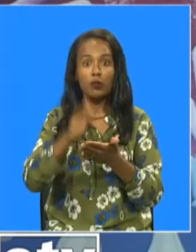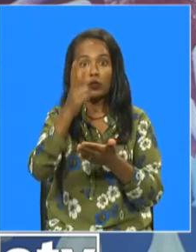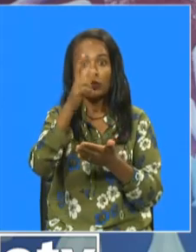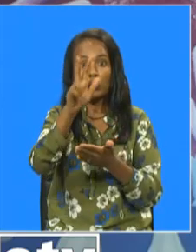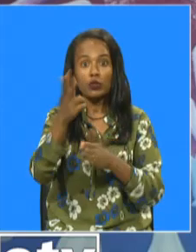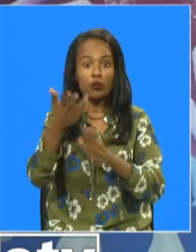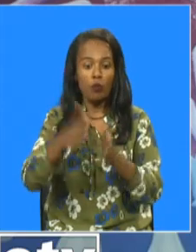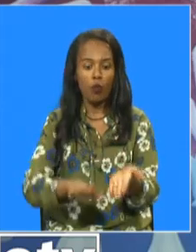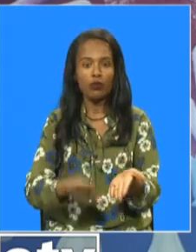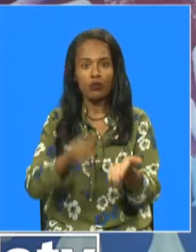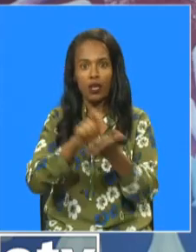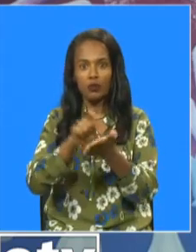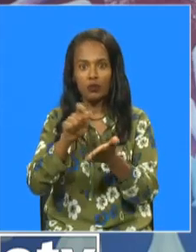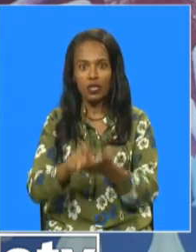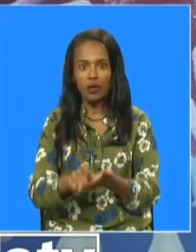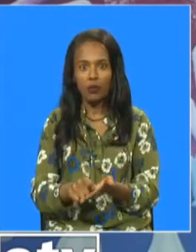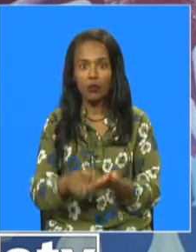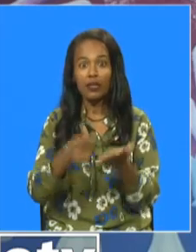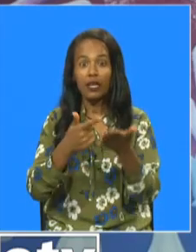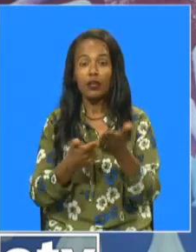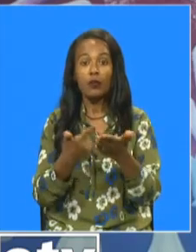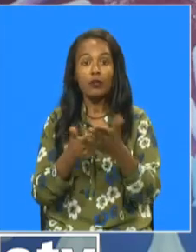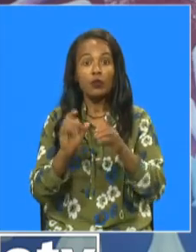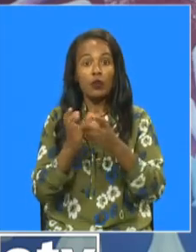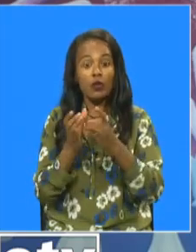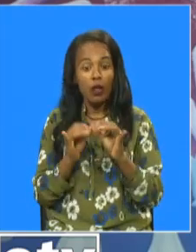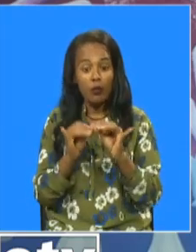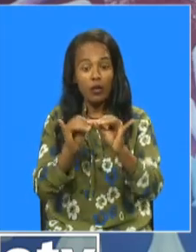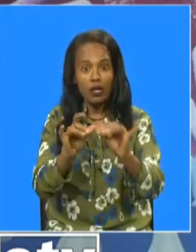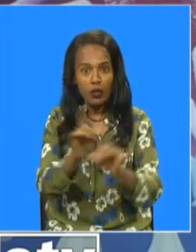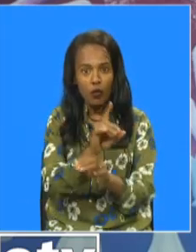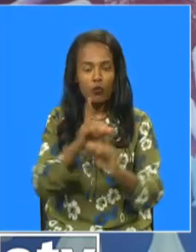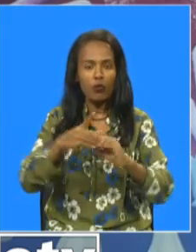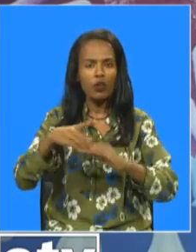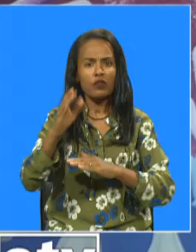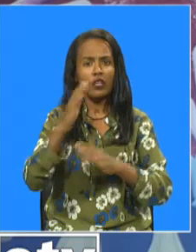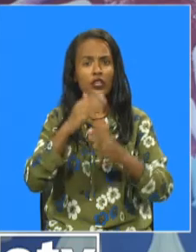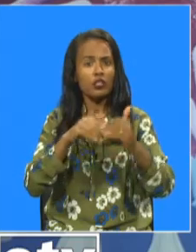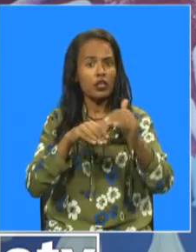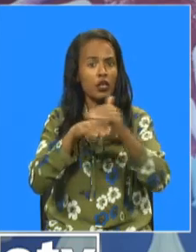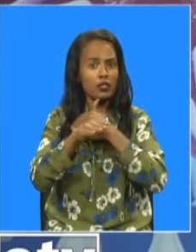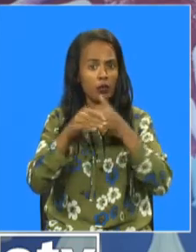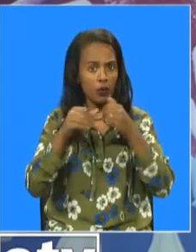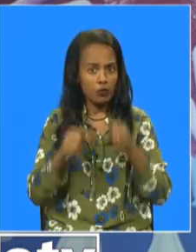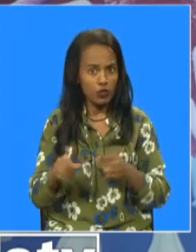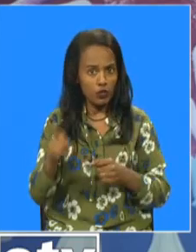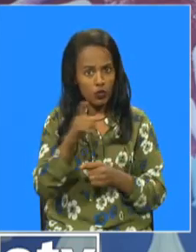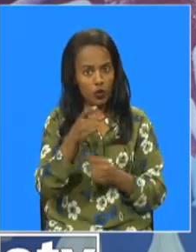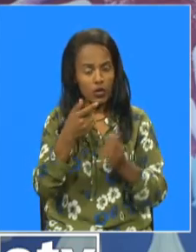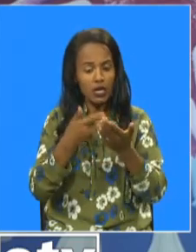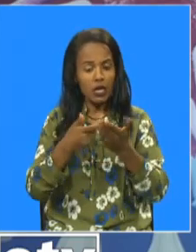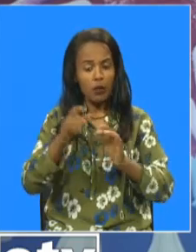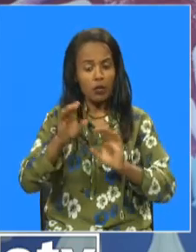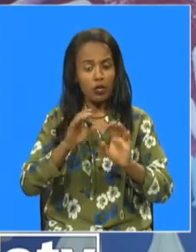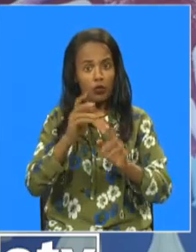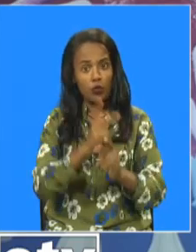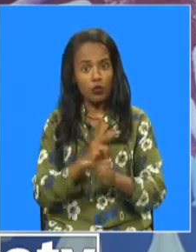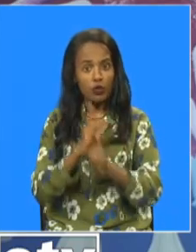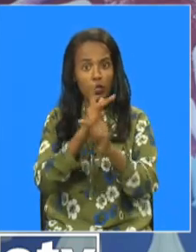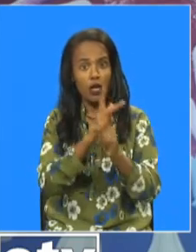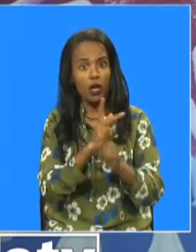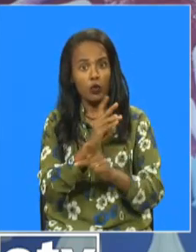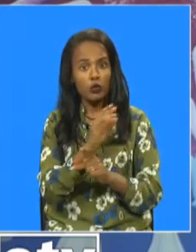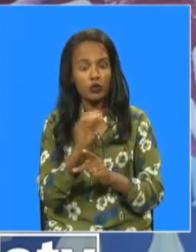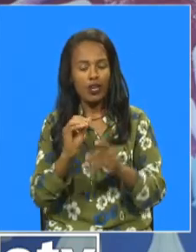3 ሞት ያስመዘገብንበት፣ ይሄ ደግሞ በዚህ ሁኔታ የሚቀጥል ከሆነ ወደ ከፍተኛ ችግር ሊወስደን የሚችል ስለሆነ ይሄ የሚደረጉ